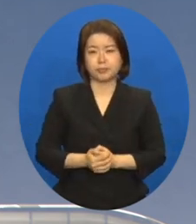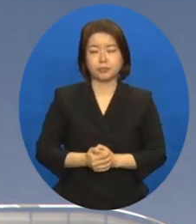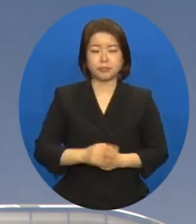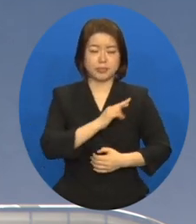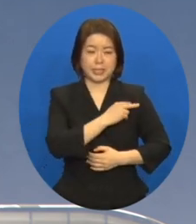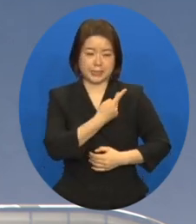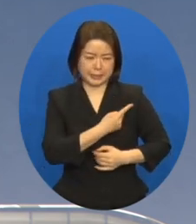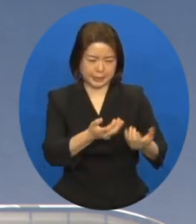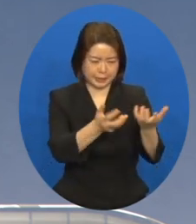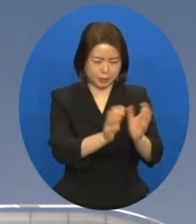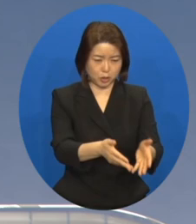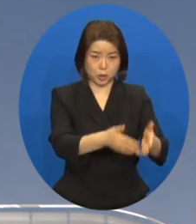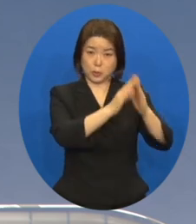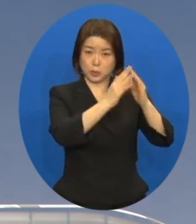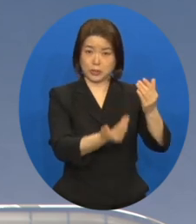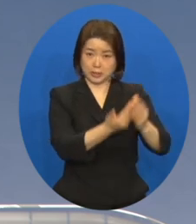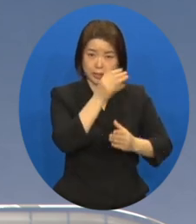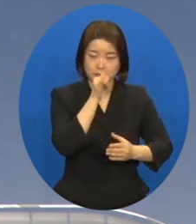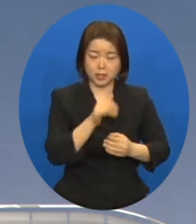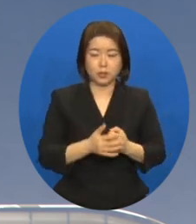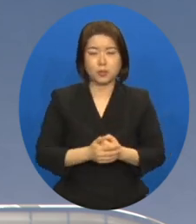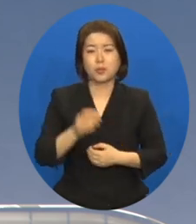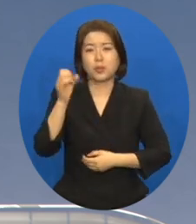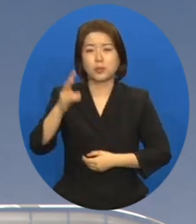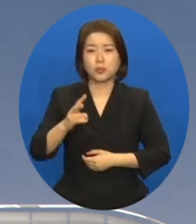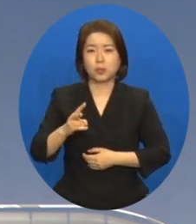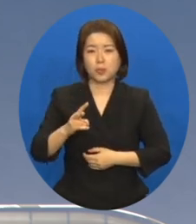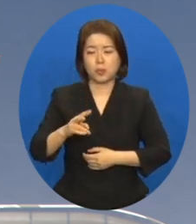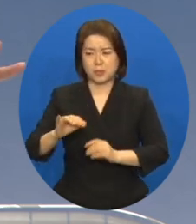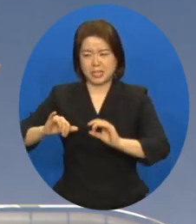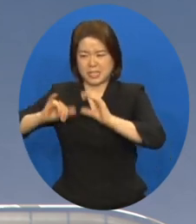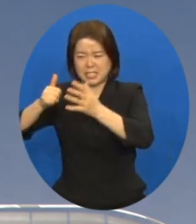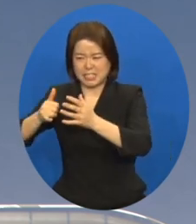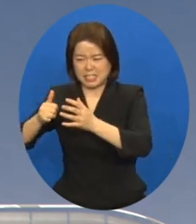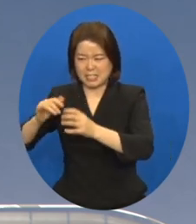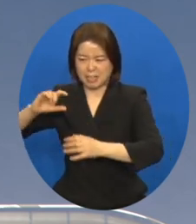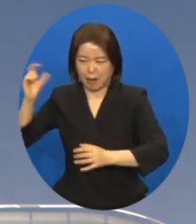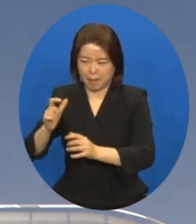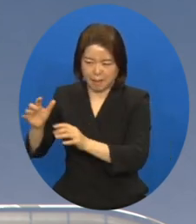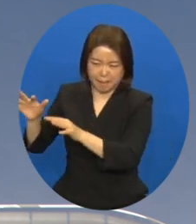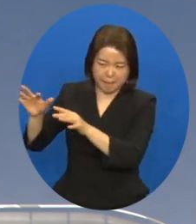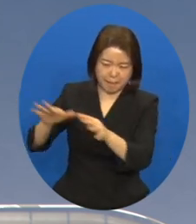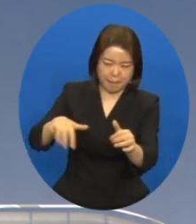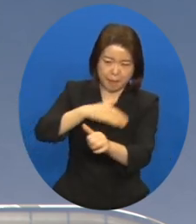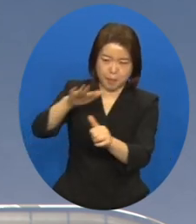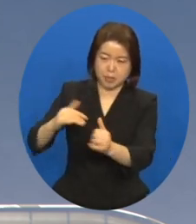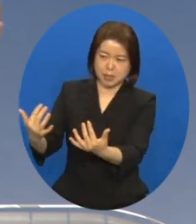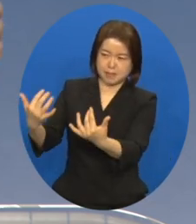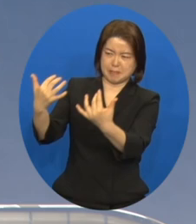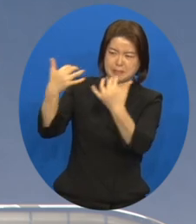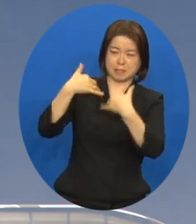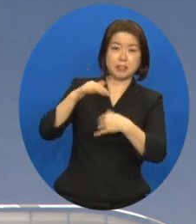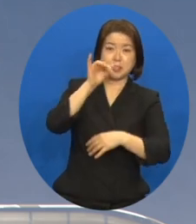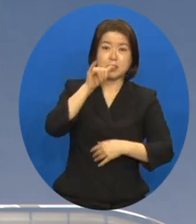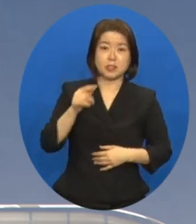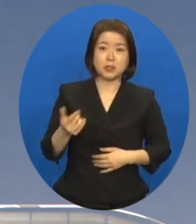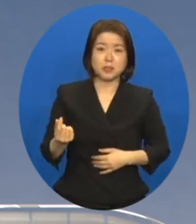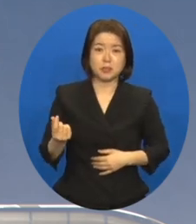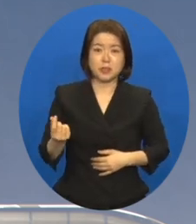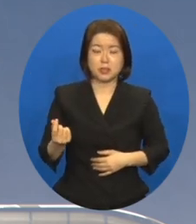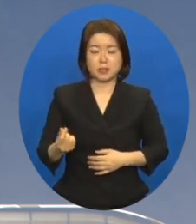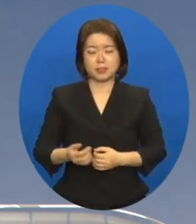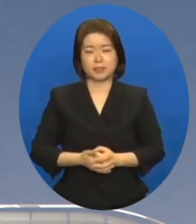이단의 무리들도 일어납니다. 또 아주 세속의 물결도 얼마나 거세게 우리를 휩쓸어 가려고 하는지